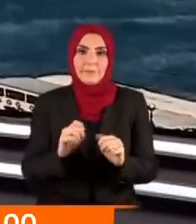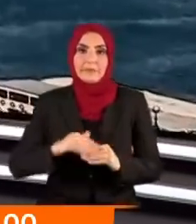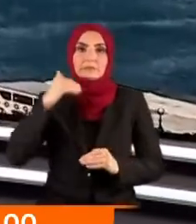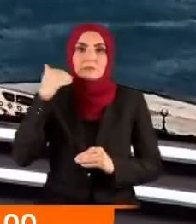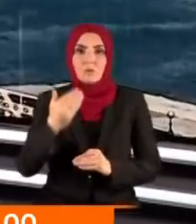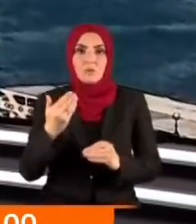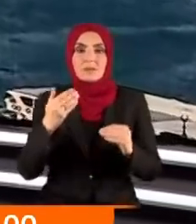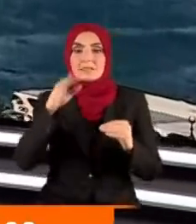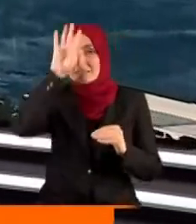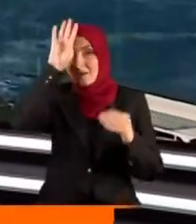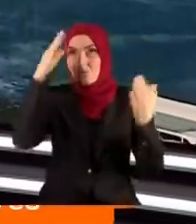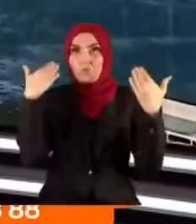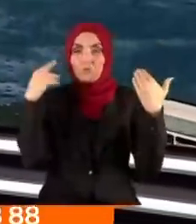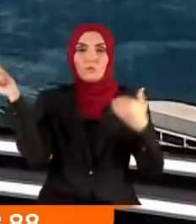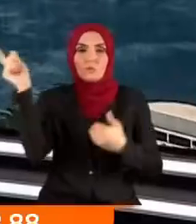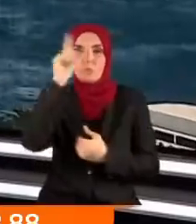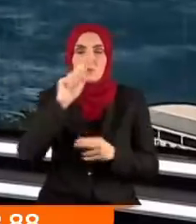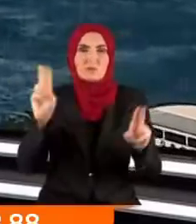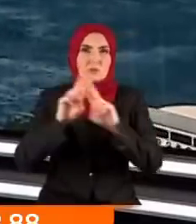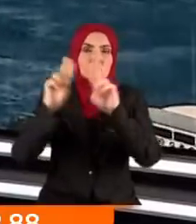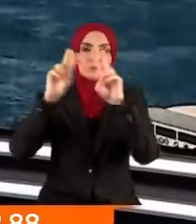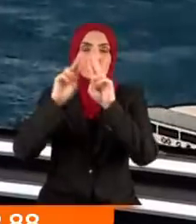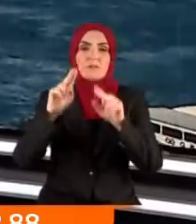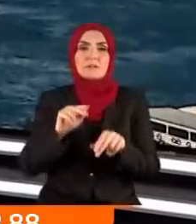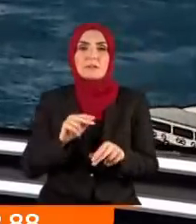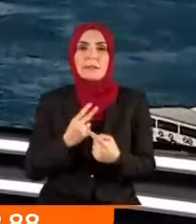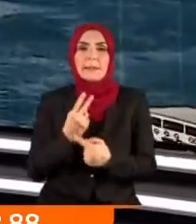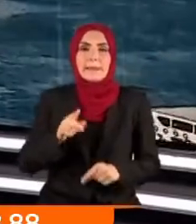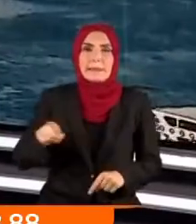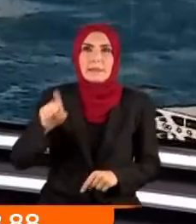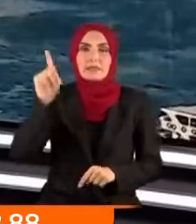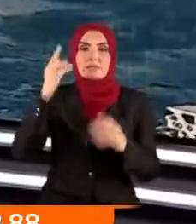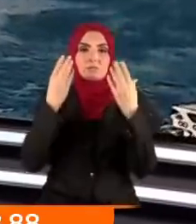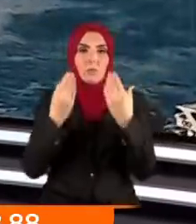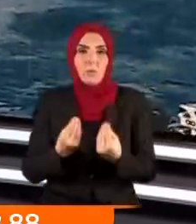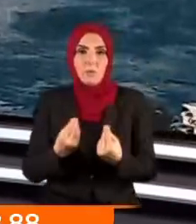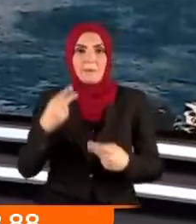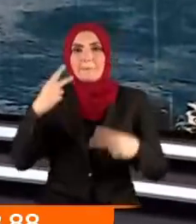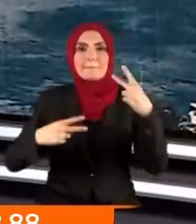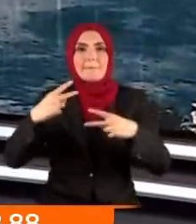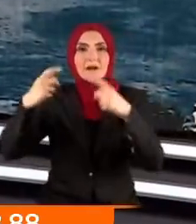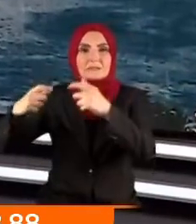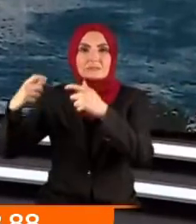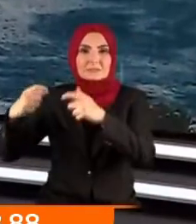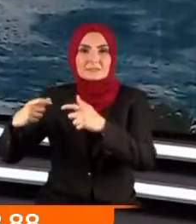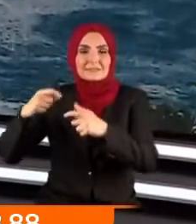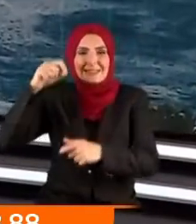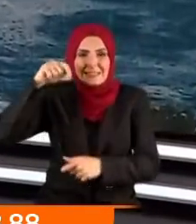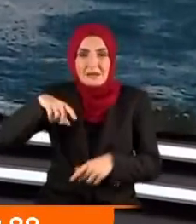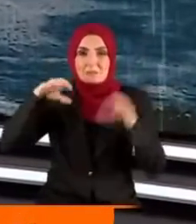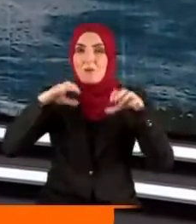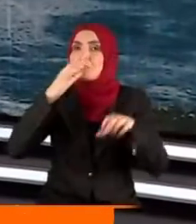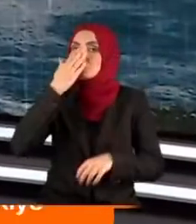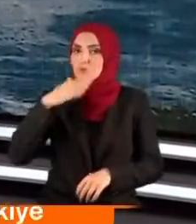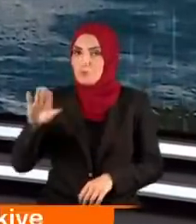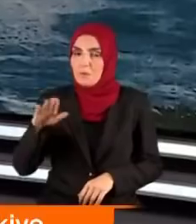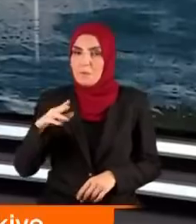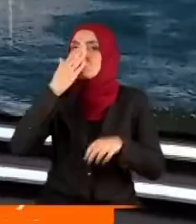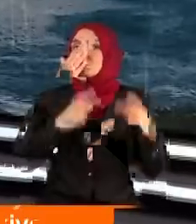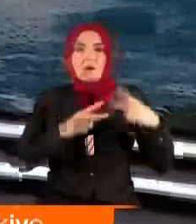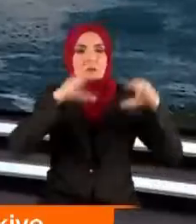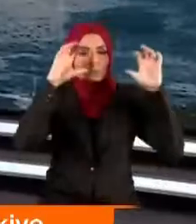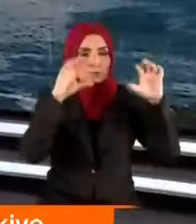şimşekler çakmaya, yıldırımlar düşmeye başladı. Bazı bölgelere damla yağmur düşmezken bazı bölgelerde göz gözü görmedi.